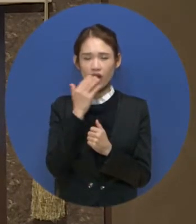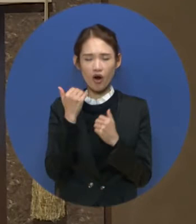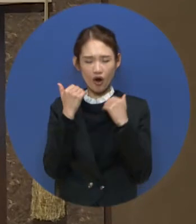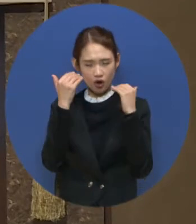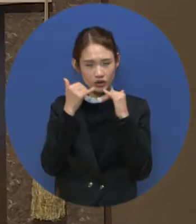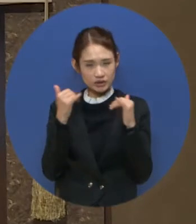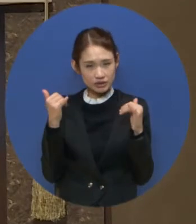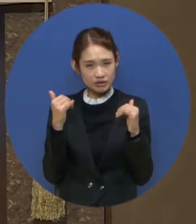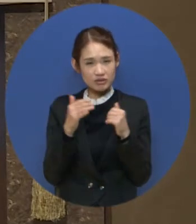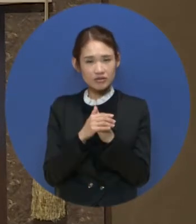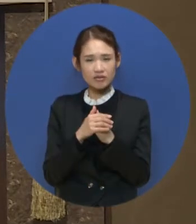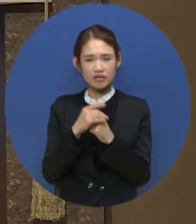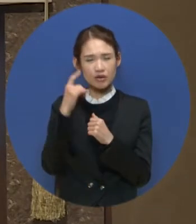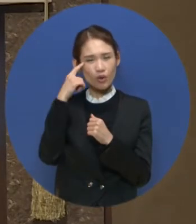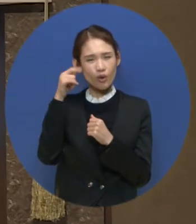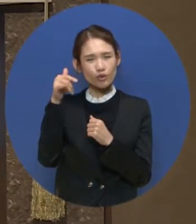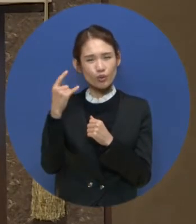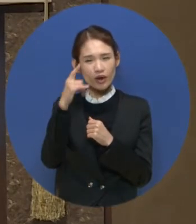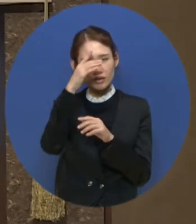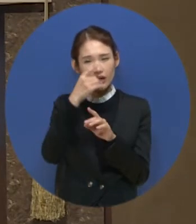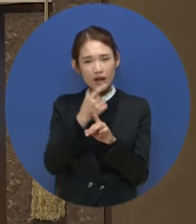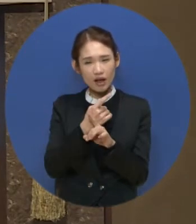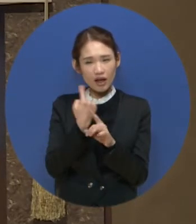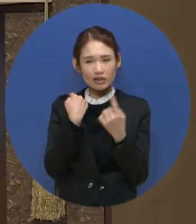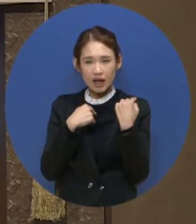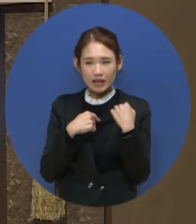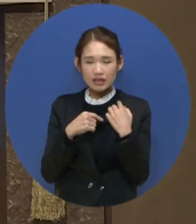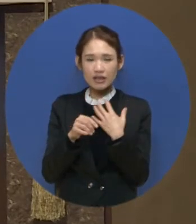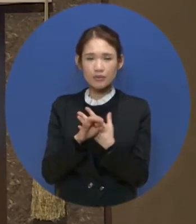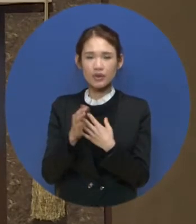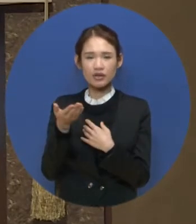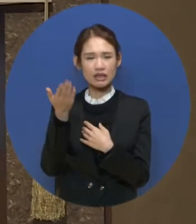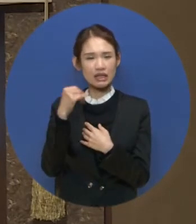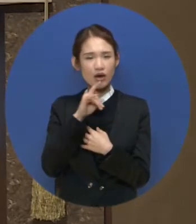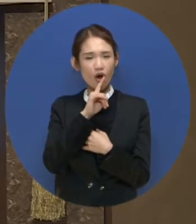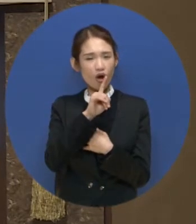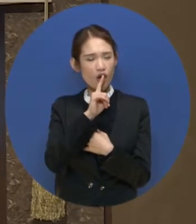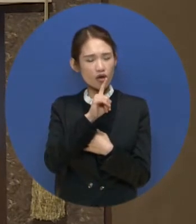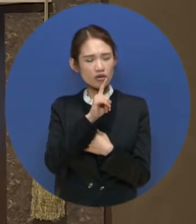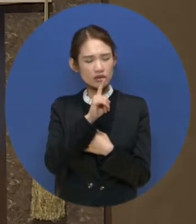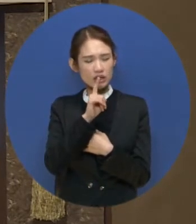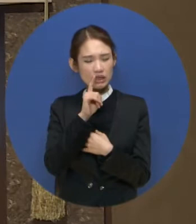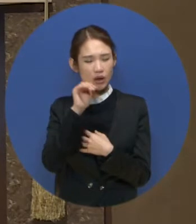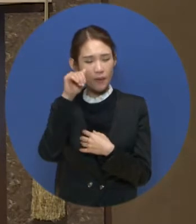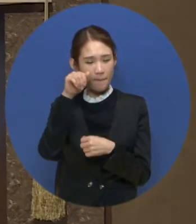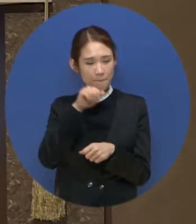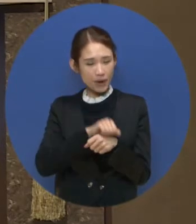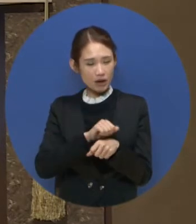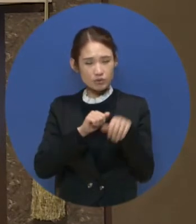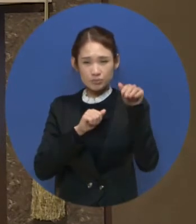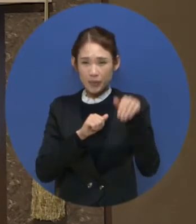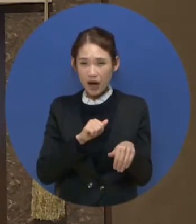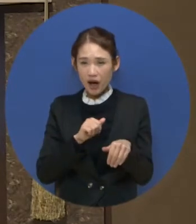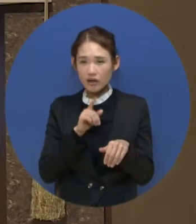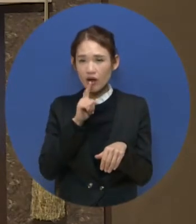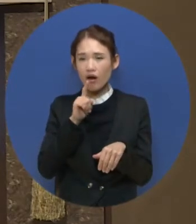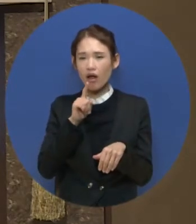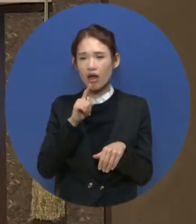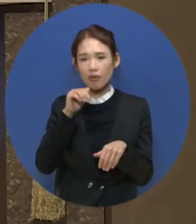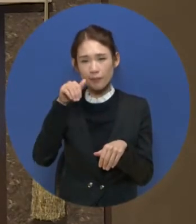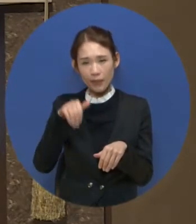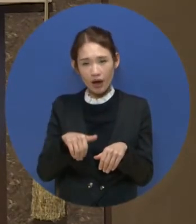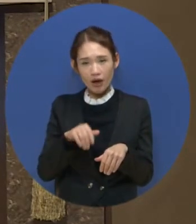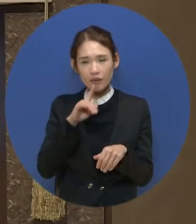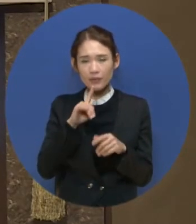뇌를 다치셔가지고 어르신들이 뇌를 다치시면 예전에 언어의 유창성이 떨어지면서 발음이 잘안 되는 경우가